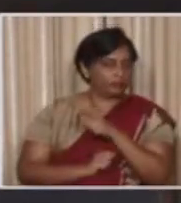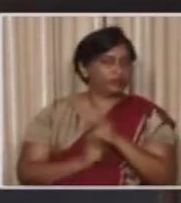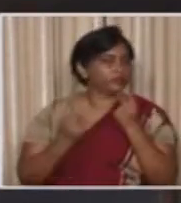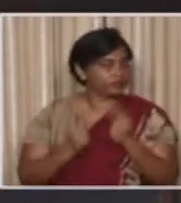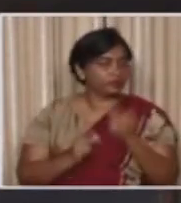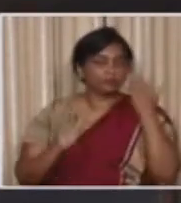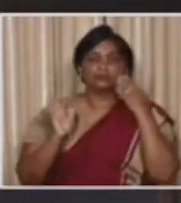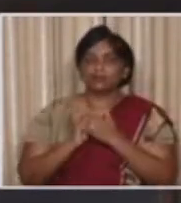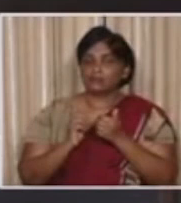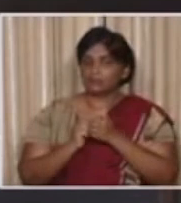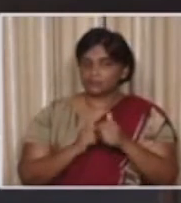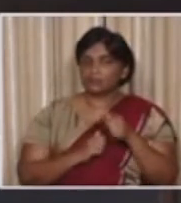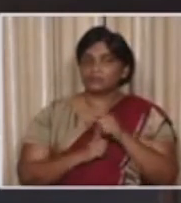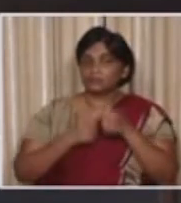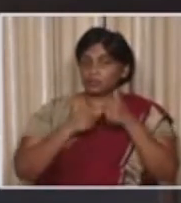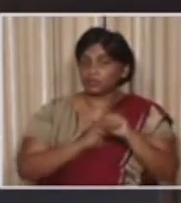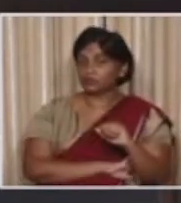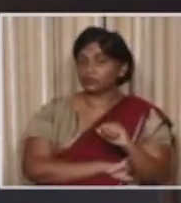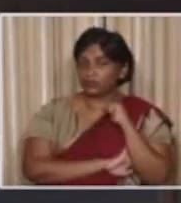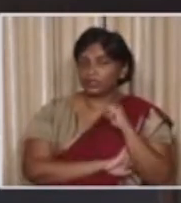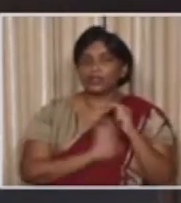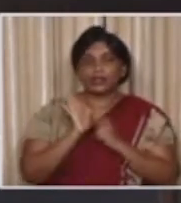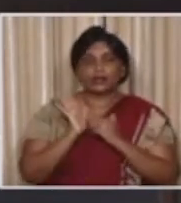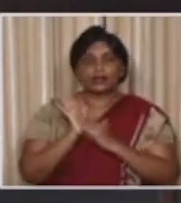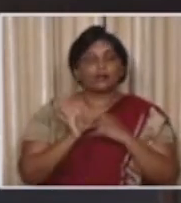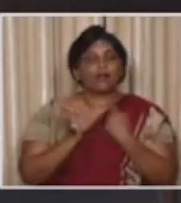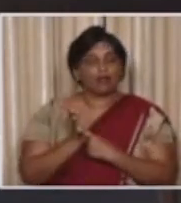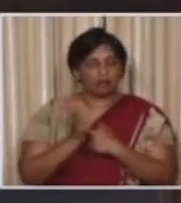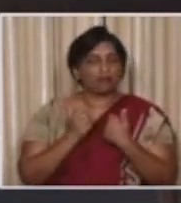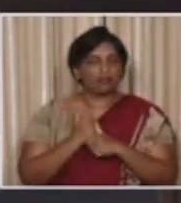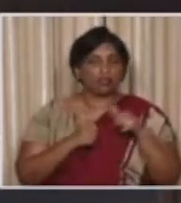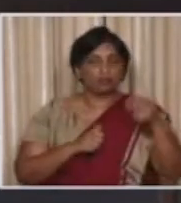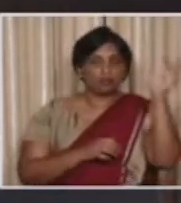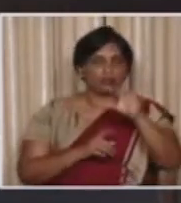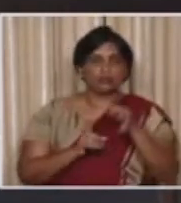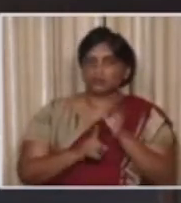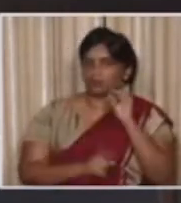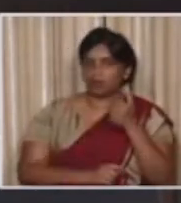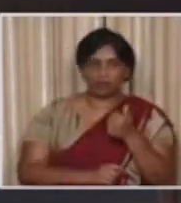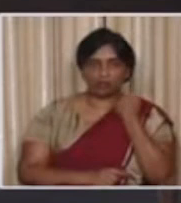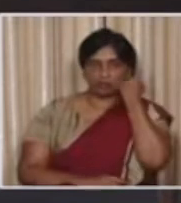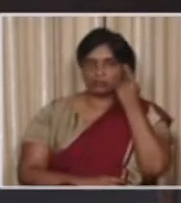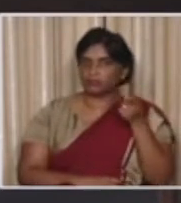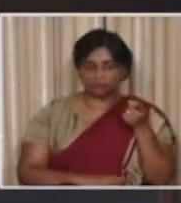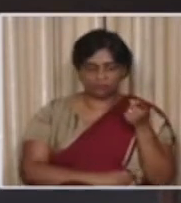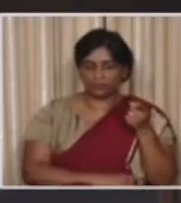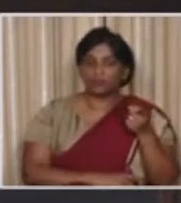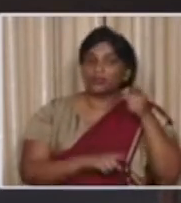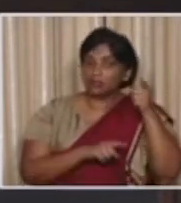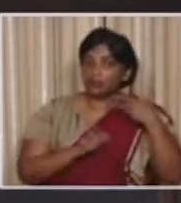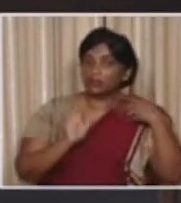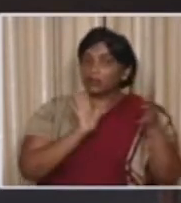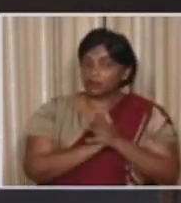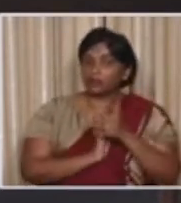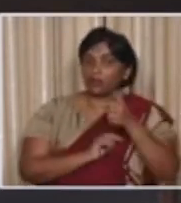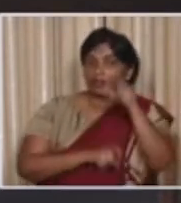වහම මේ ගැන ක්‍රියාත්මක වෙලා හරි ශක්තිමත් NMR එකක් හදන්න. අද හොඳයි පත් කළ තියෙන සභාපතිතුමා හොඳ අවබෝධයක් තිබෙන කෙනෙක්. එයත් එක්ක හොඳ